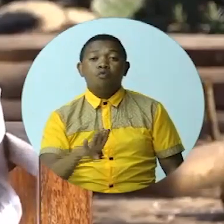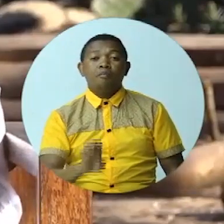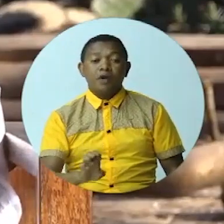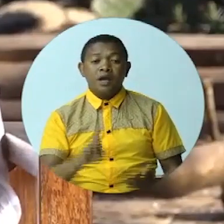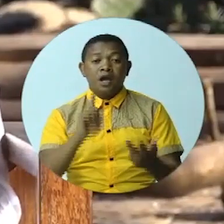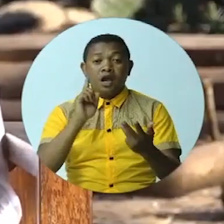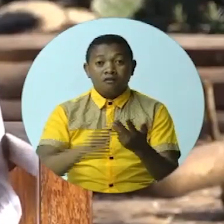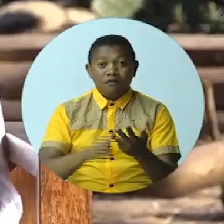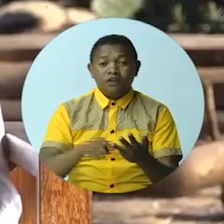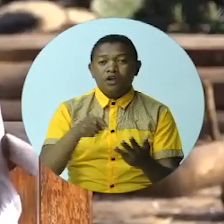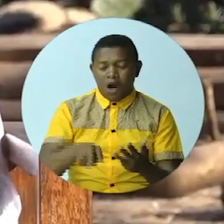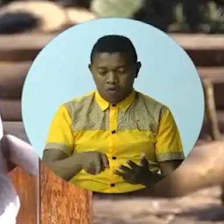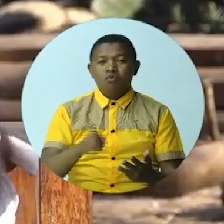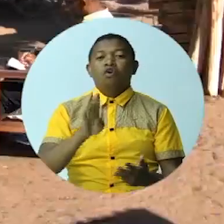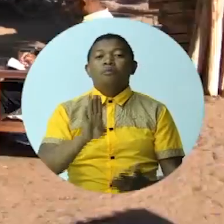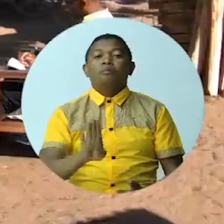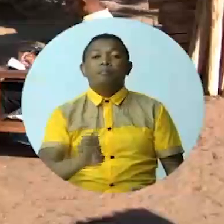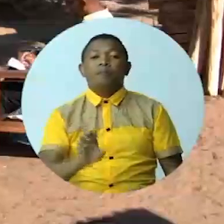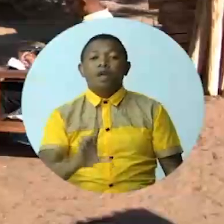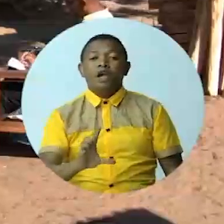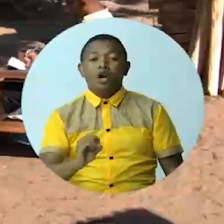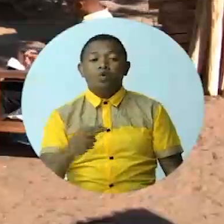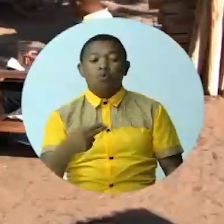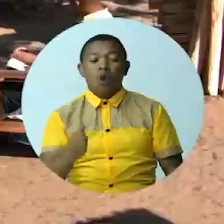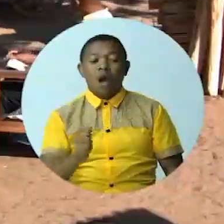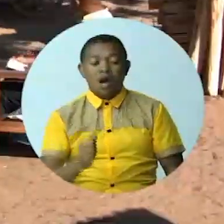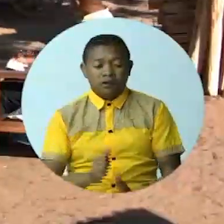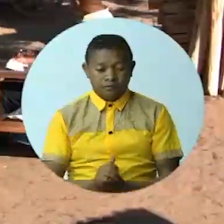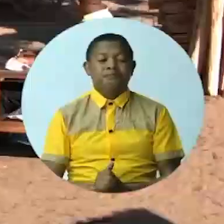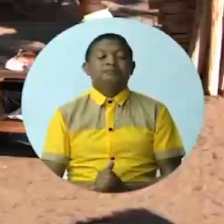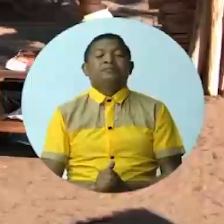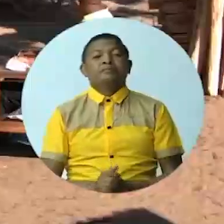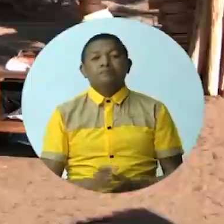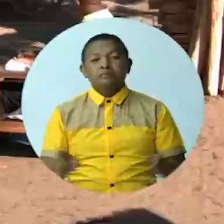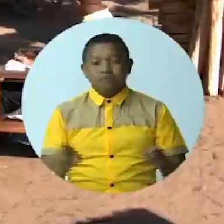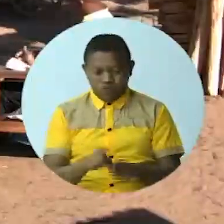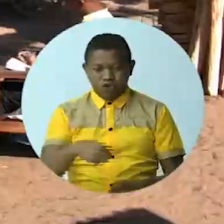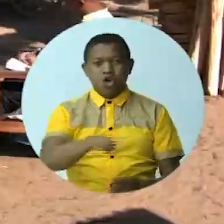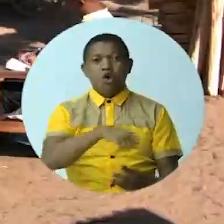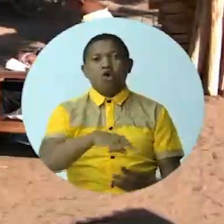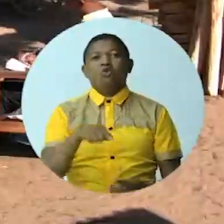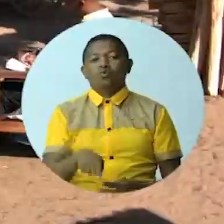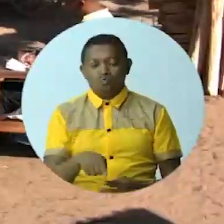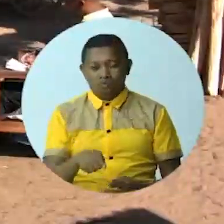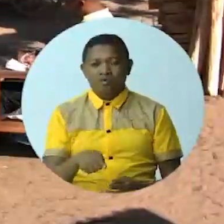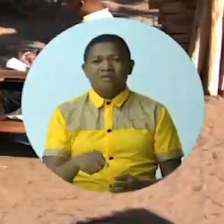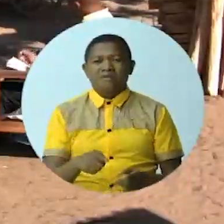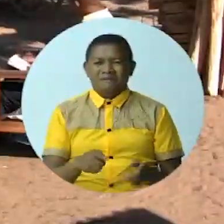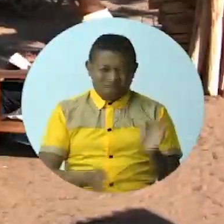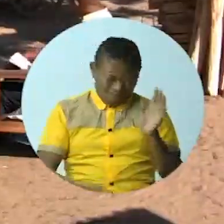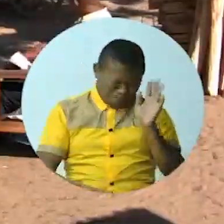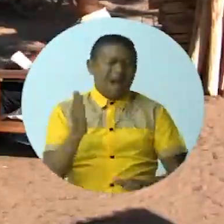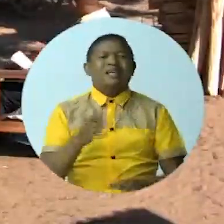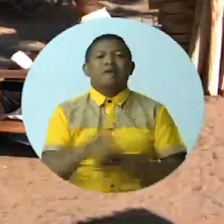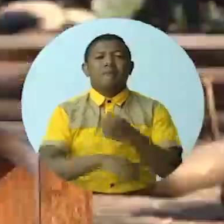ao Beloa. Zany zavatra zany zany a no ataotsika ao anatin'ny foiezaka. Tsy hoe tonga fotsiny